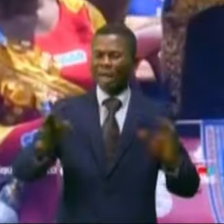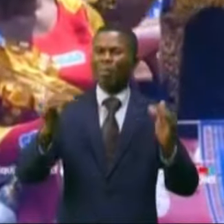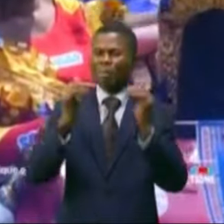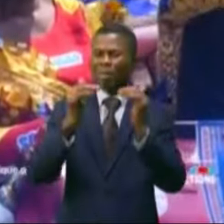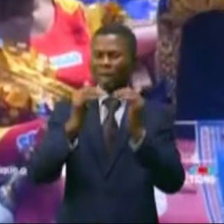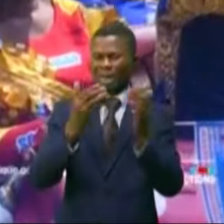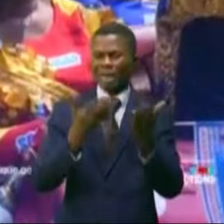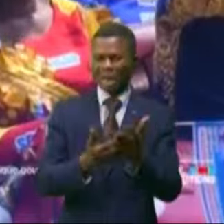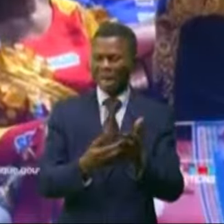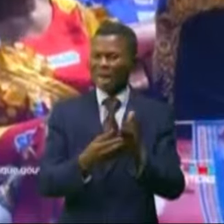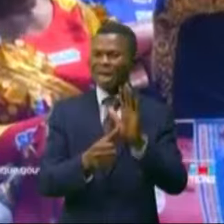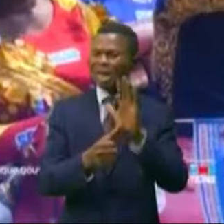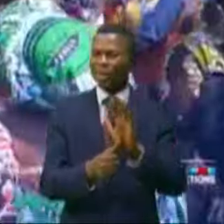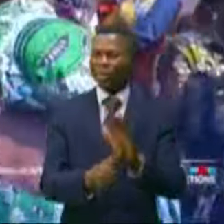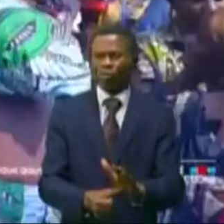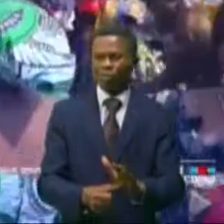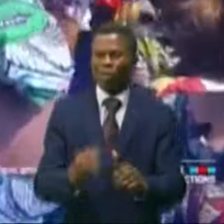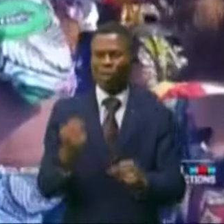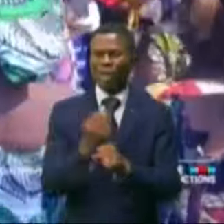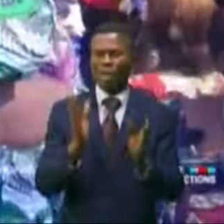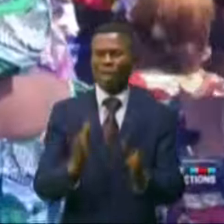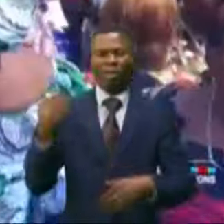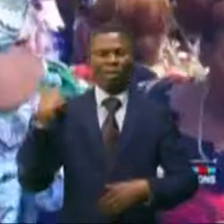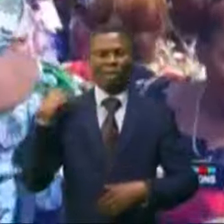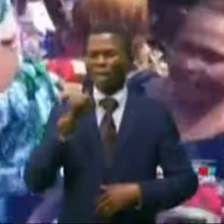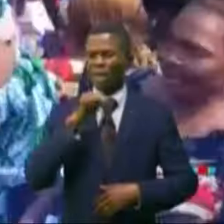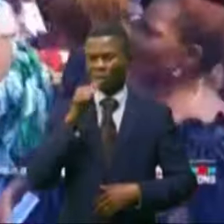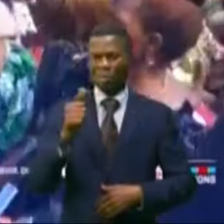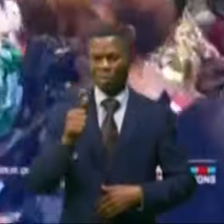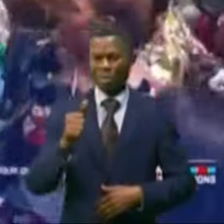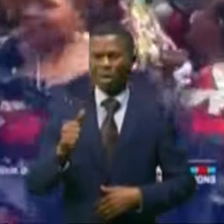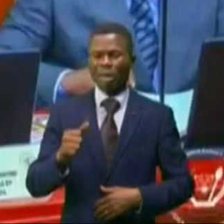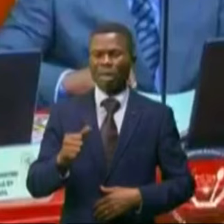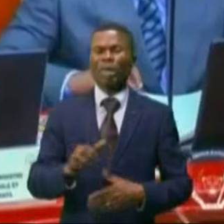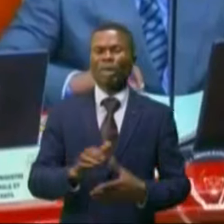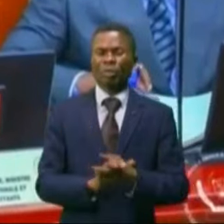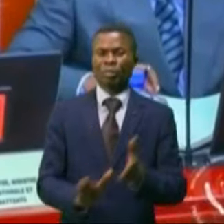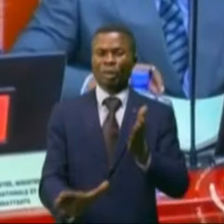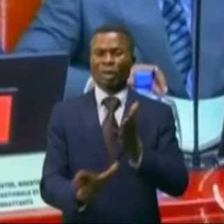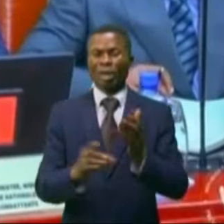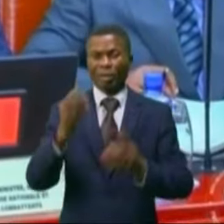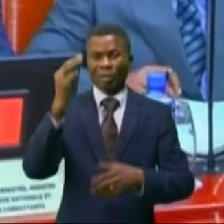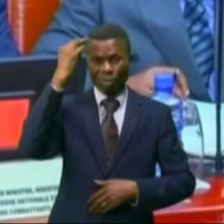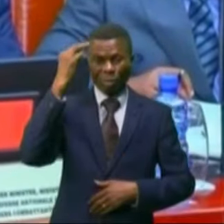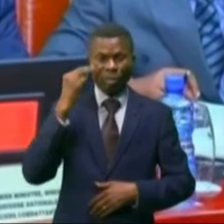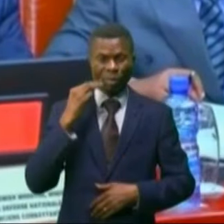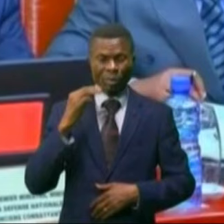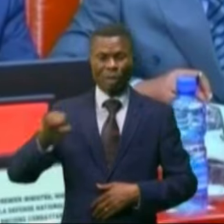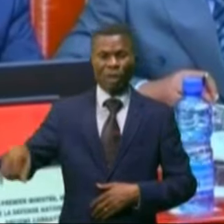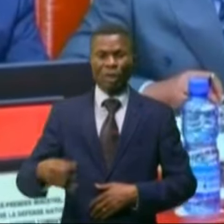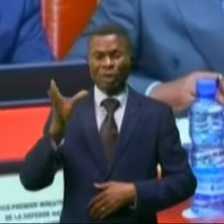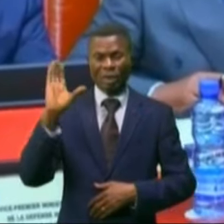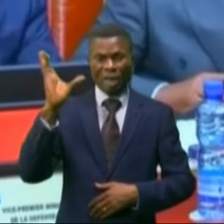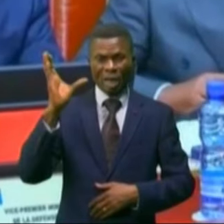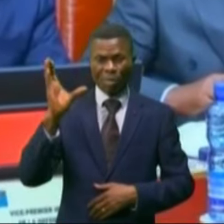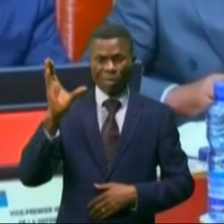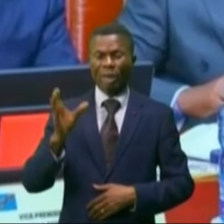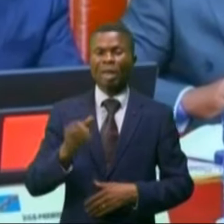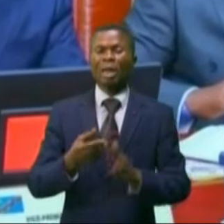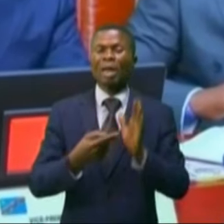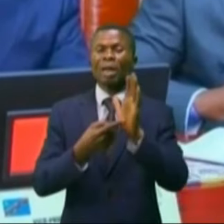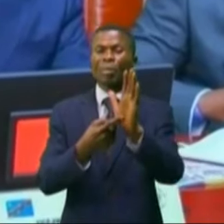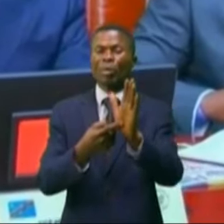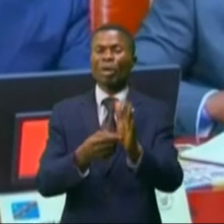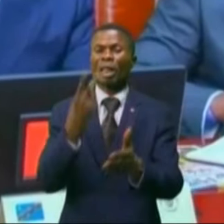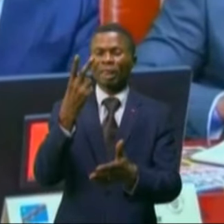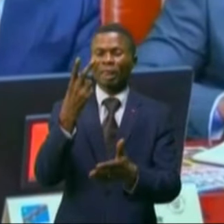annoncé les défis prioritaires pour son second mandat à la tête de la fonction publique, le vice-premier ministre Jean-Pierre Liaou a présenté deux notes lors de la